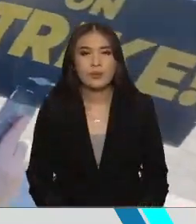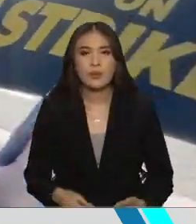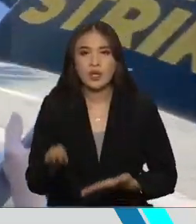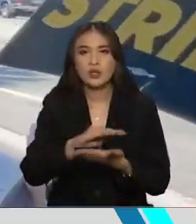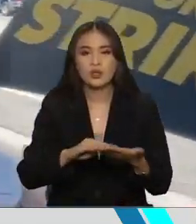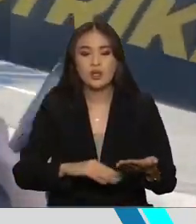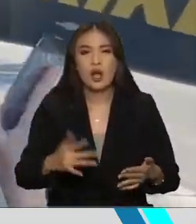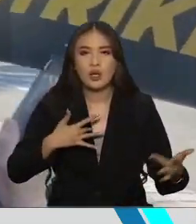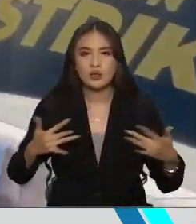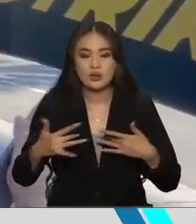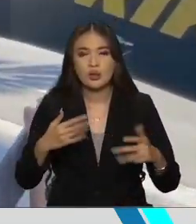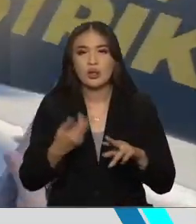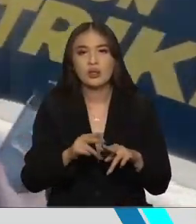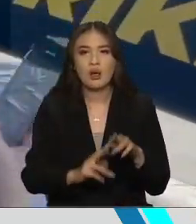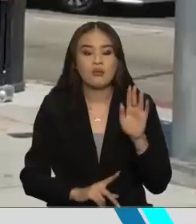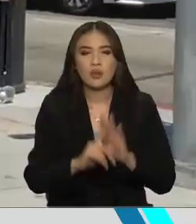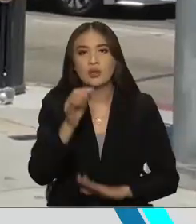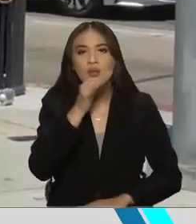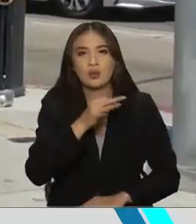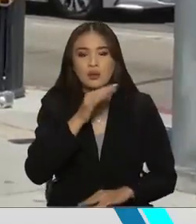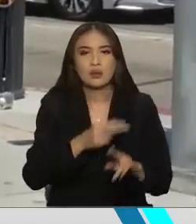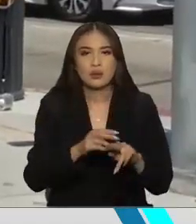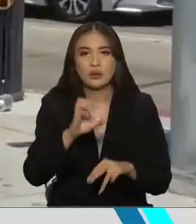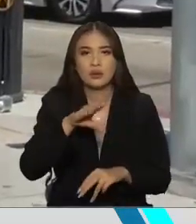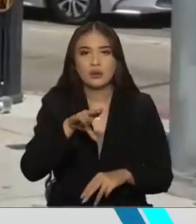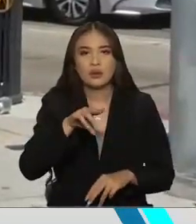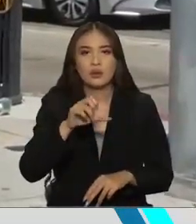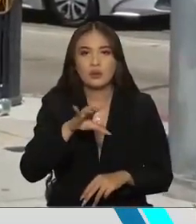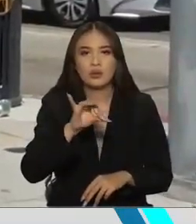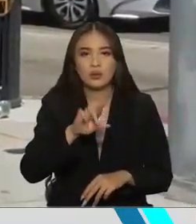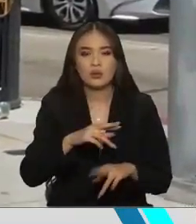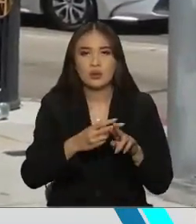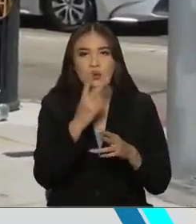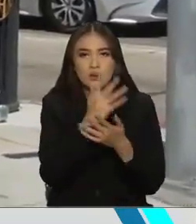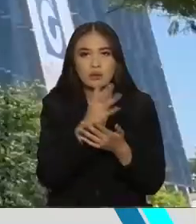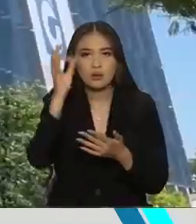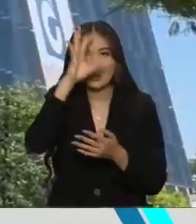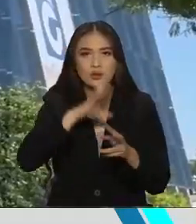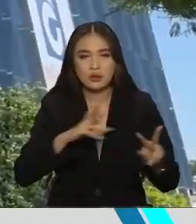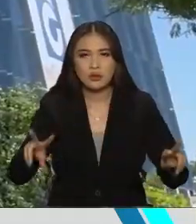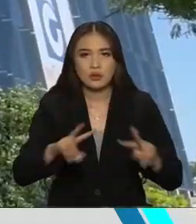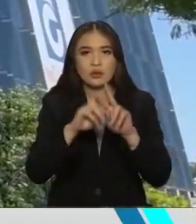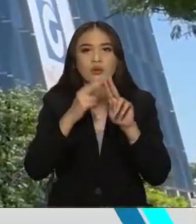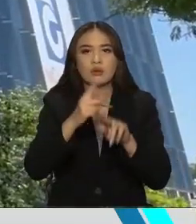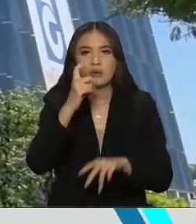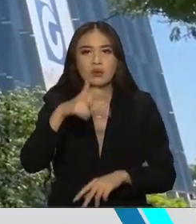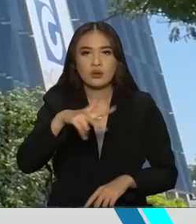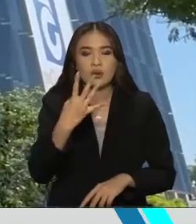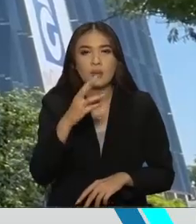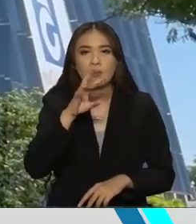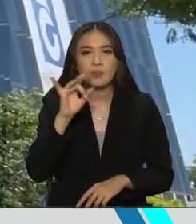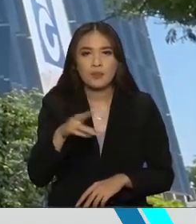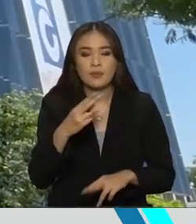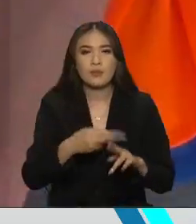Жазушыларда, актерларда ереуілді бастамас бұрын студияларға өз талаптарын ұсынған. Алайда жалпы айналымы 134 миллиард доллардан асатын студиялар